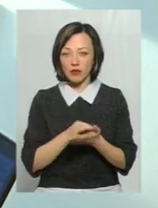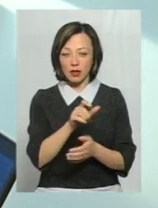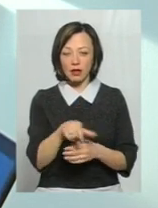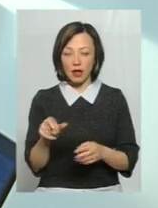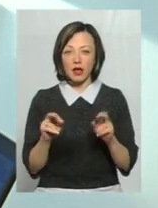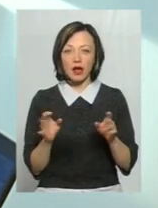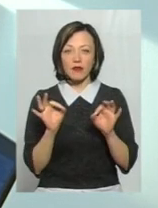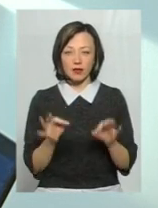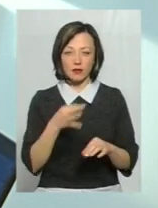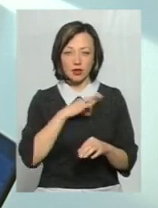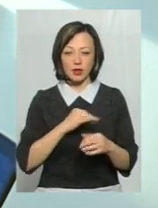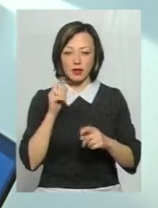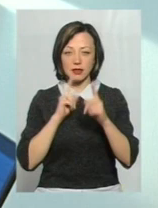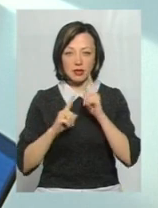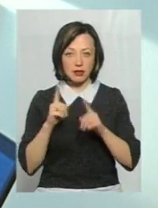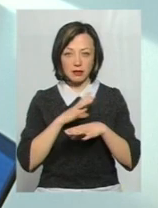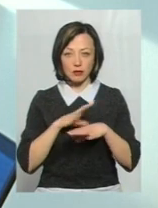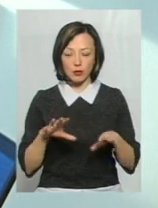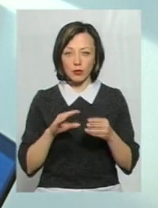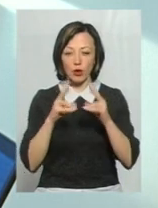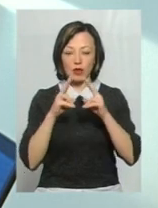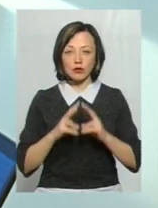Ми, на жаль, сьогодні і на сесії не звучало, щоб